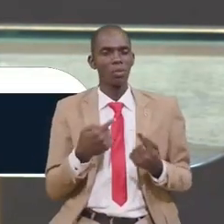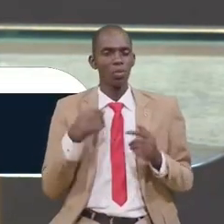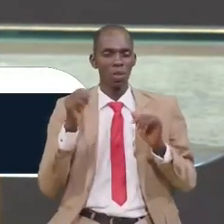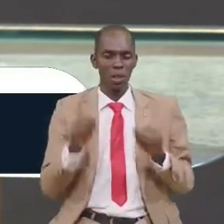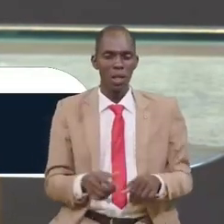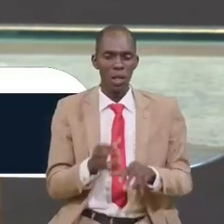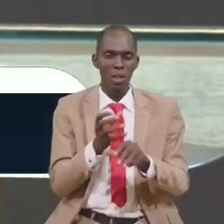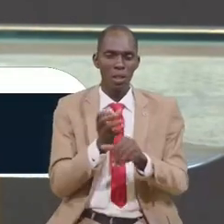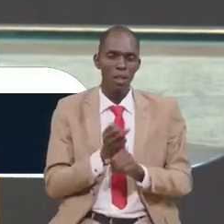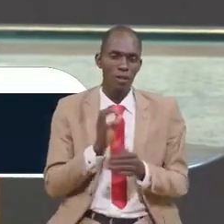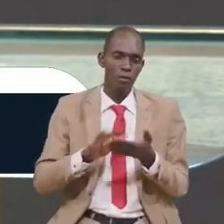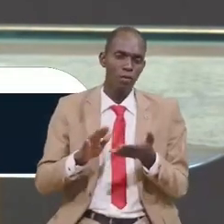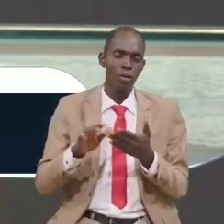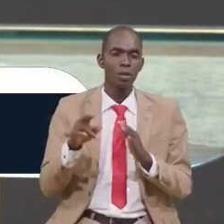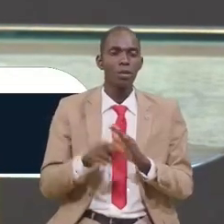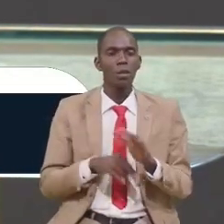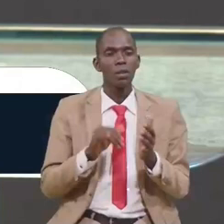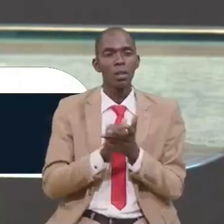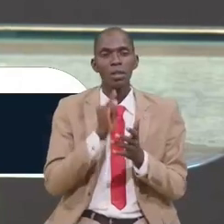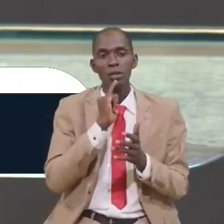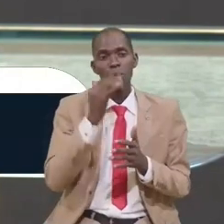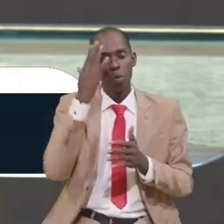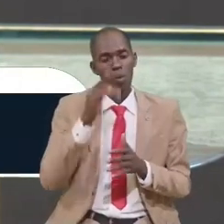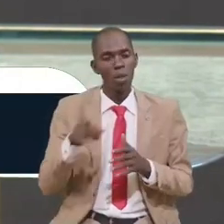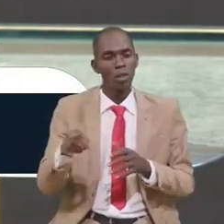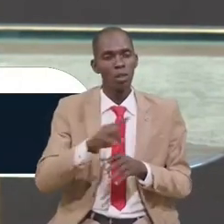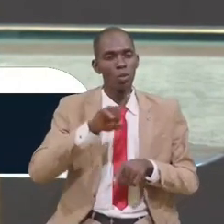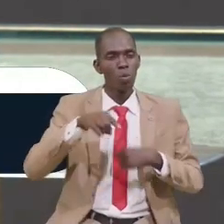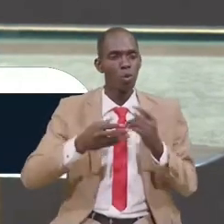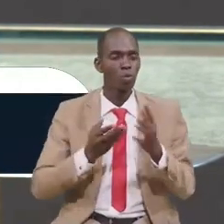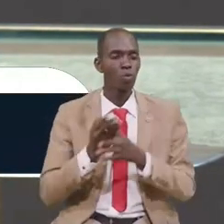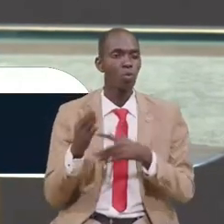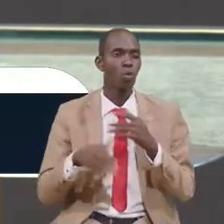salut. C'est pourquoi il a traversé, parcouru,